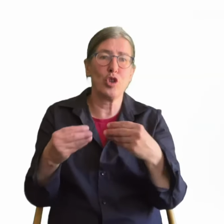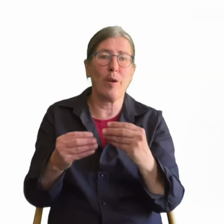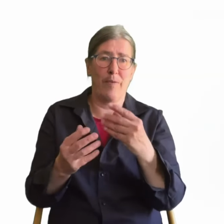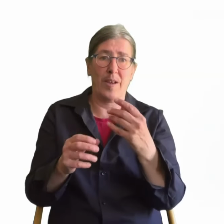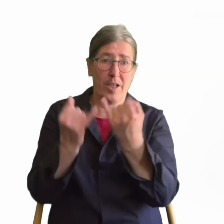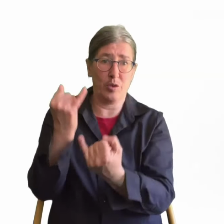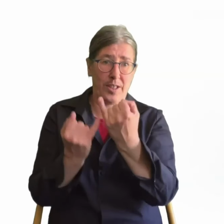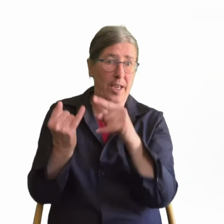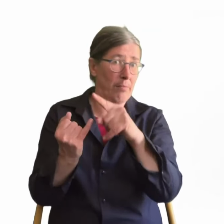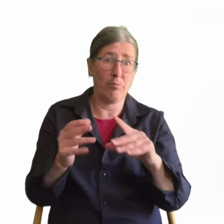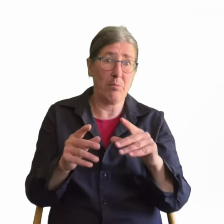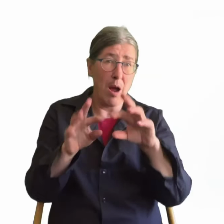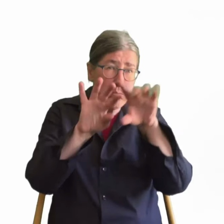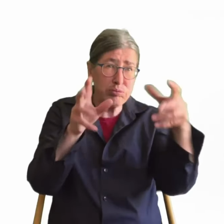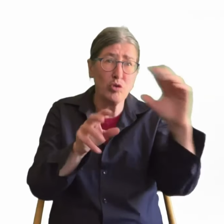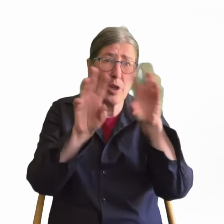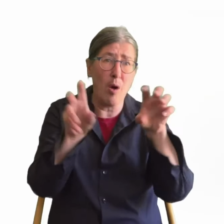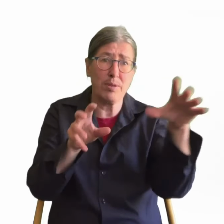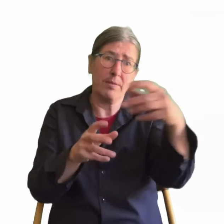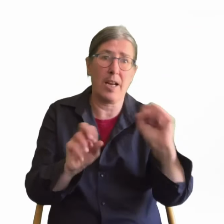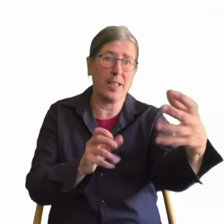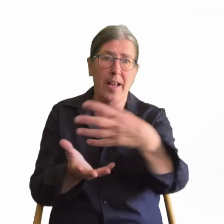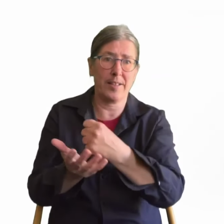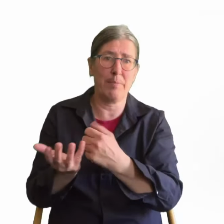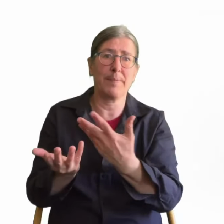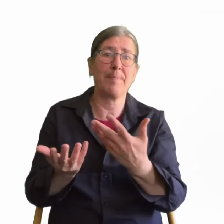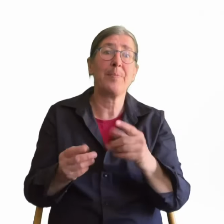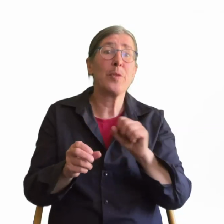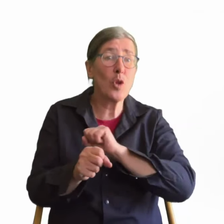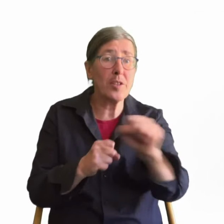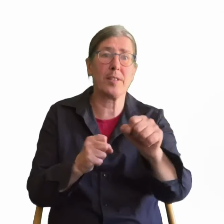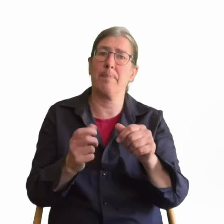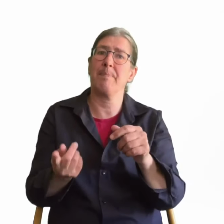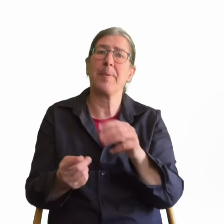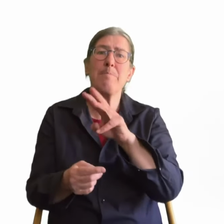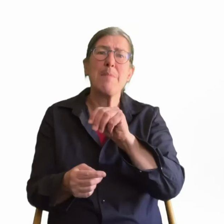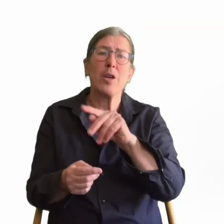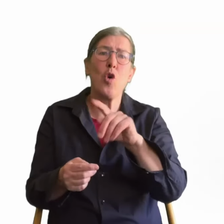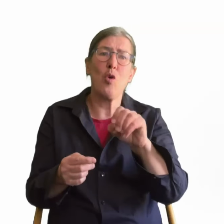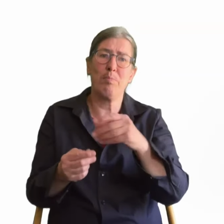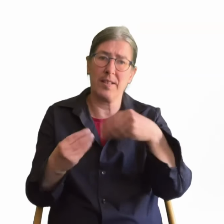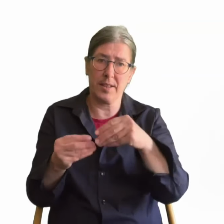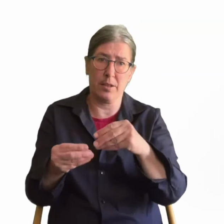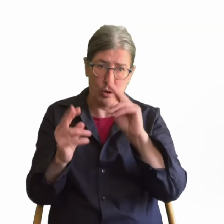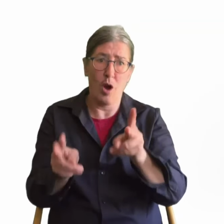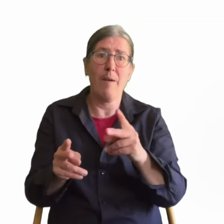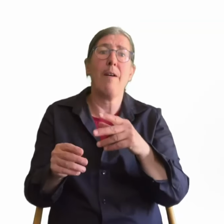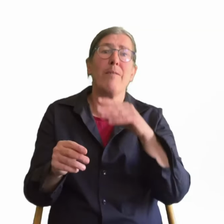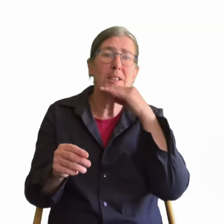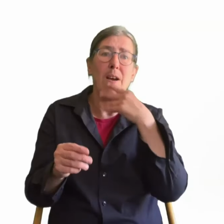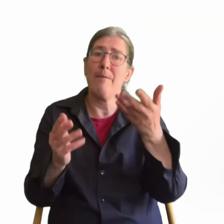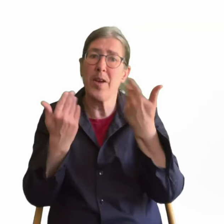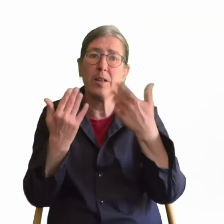kunststoffverarbeitenden Industrie kann man nicht einsammeln. Große Mengen von Mikroplastik werden trotzdem von Wind und Wasser rund um den Globus